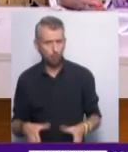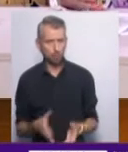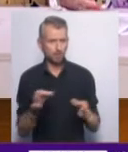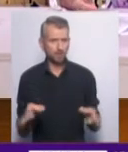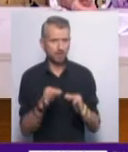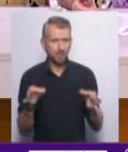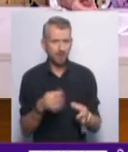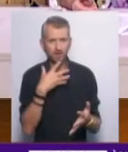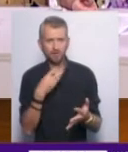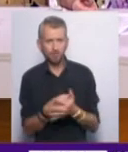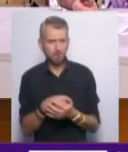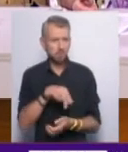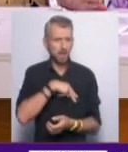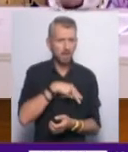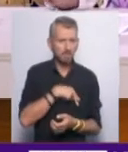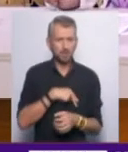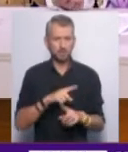ніякі свої премії.